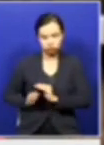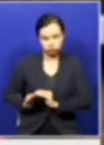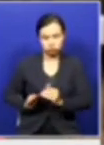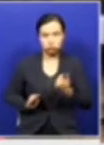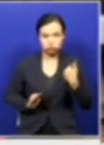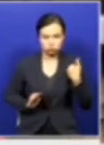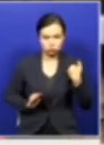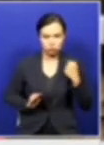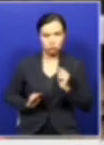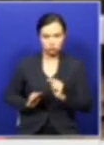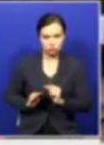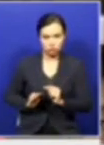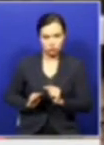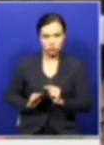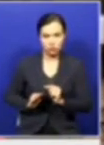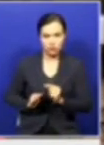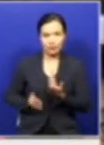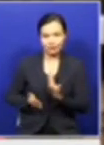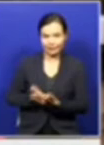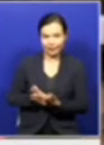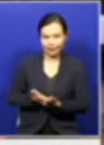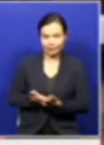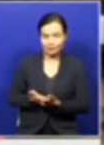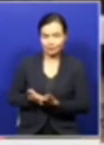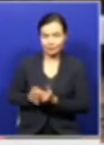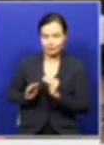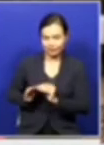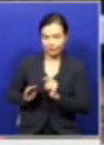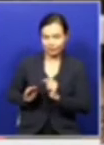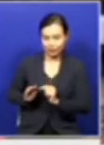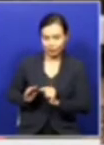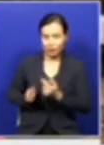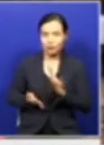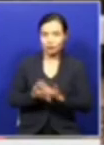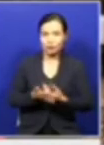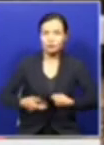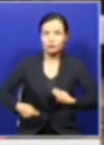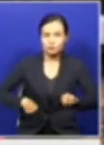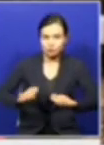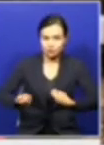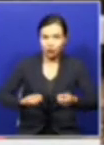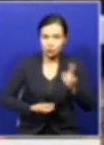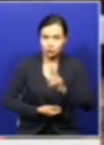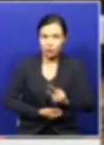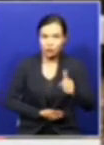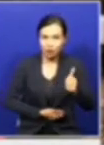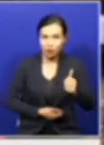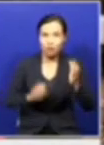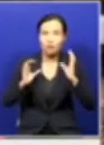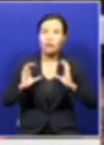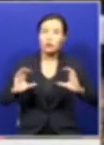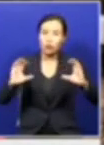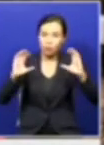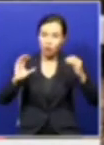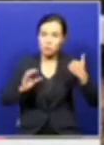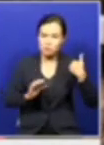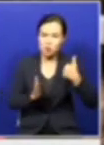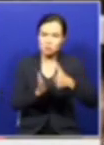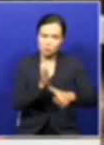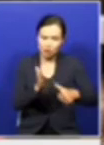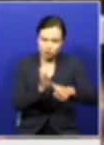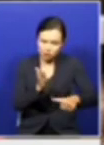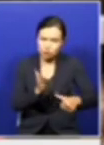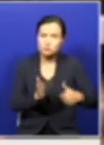ามารถที่จะนำเงินต่างๆเหล่านั้นมาจับจ่ายใช้สอยรัฐบาลเองก็ได้ภาษีทาง